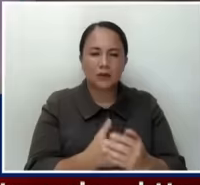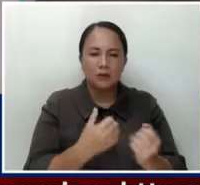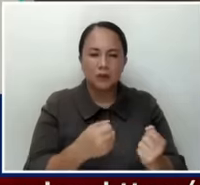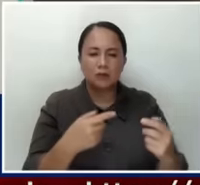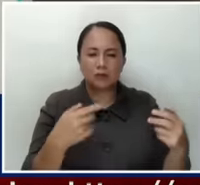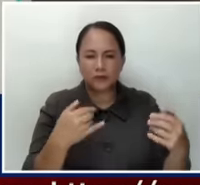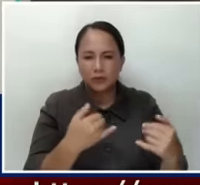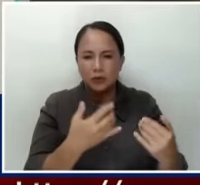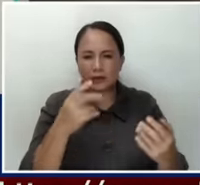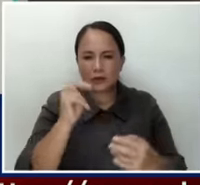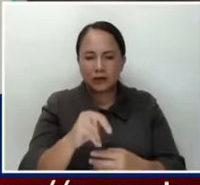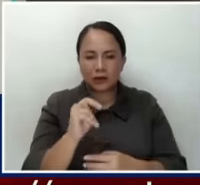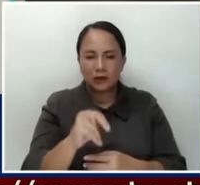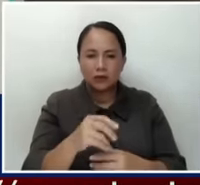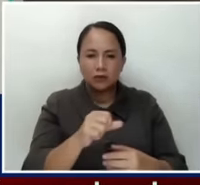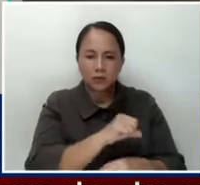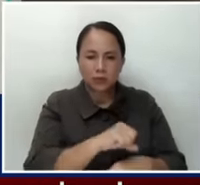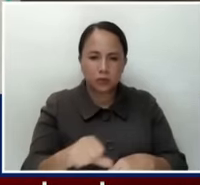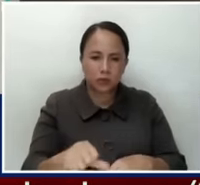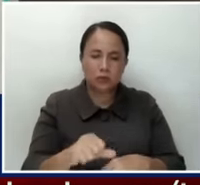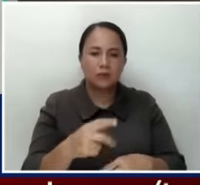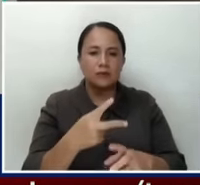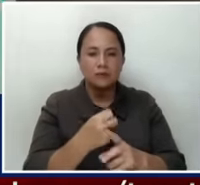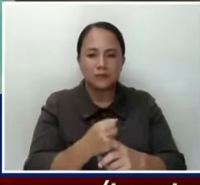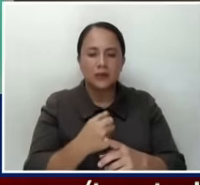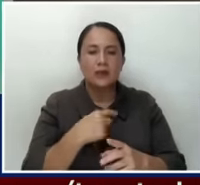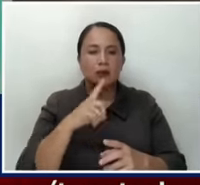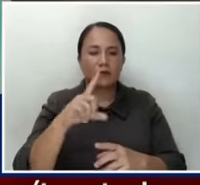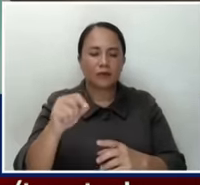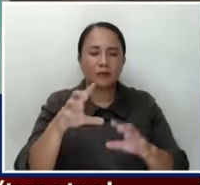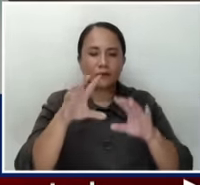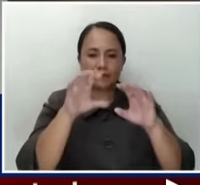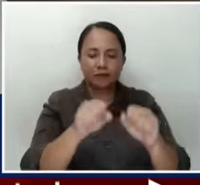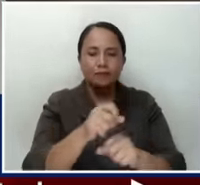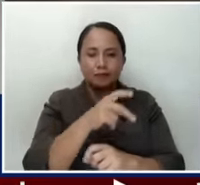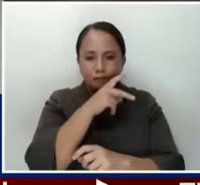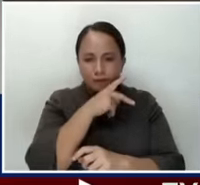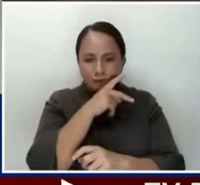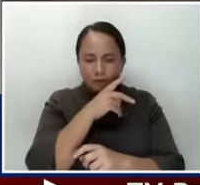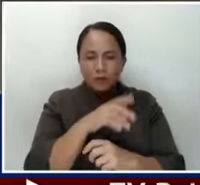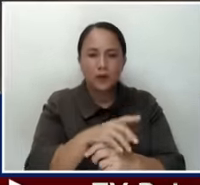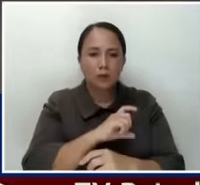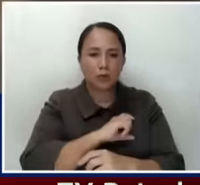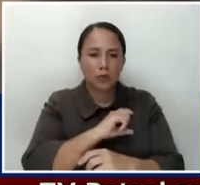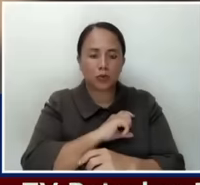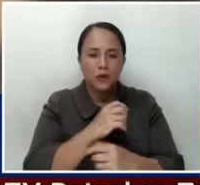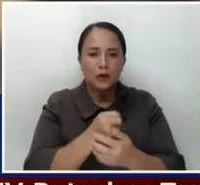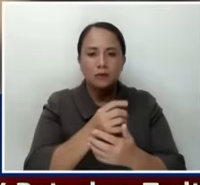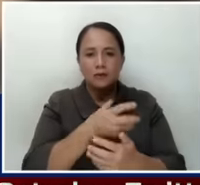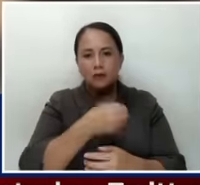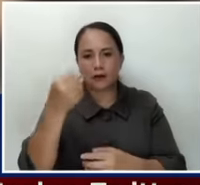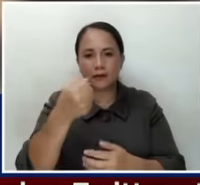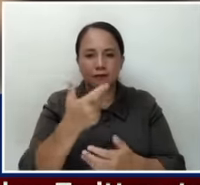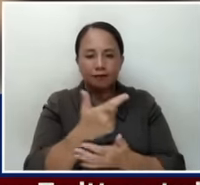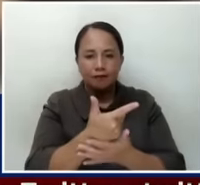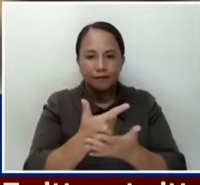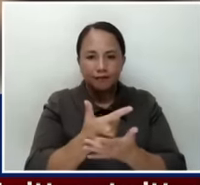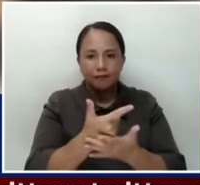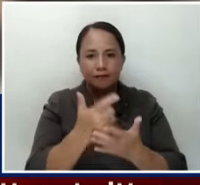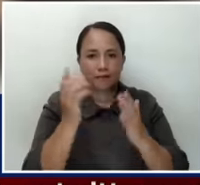sugat, kinailangang maoperahan ng biktima. Agad na inaresto ang suspect na pulis at kinumpiska ang kanyang service